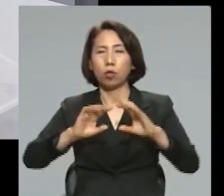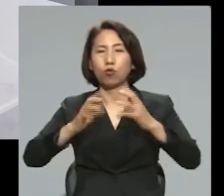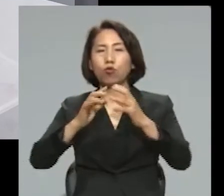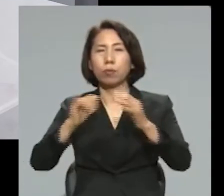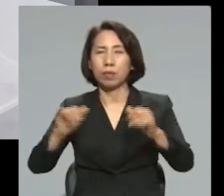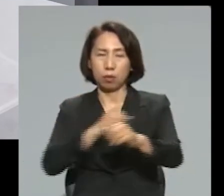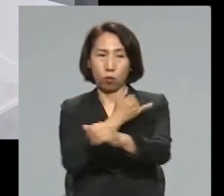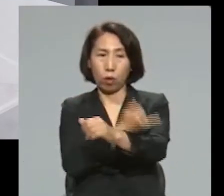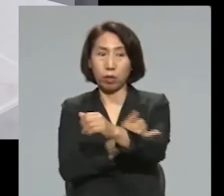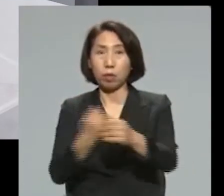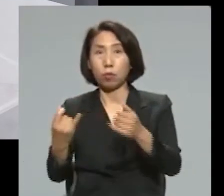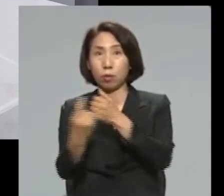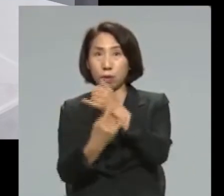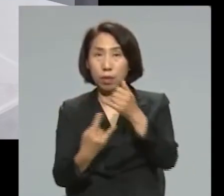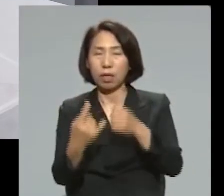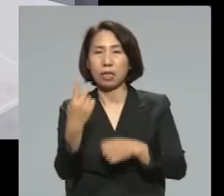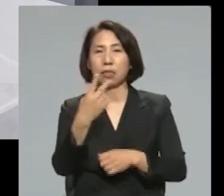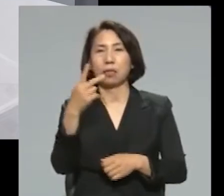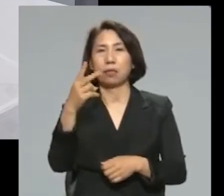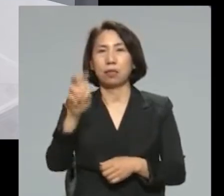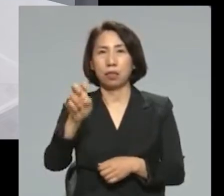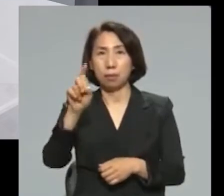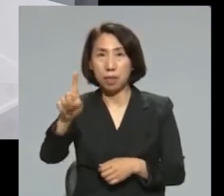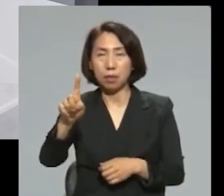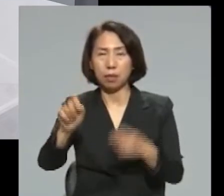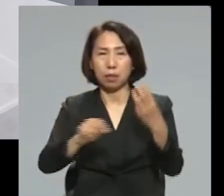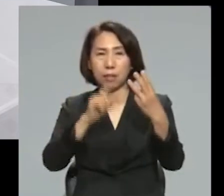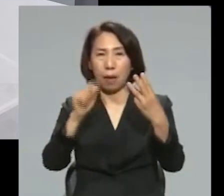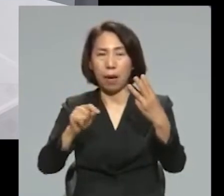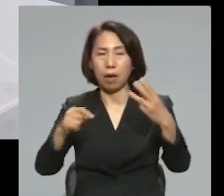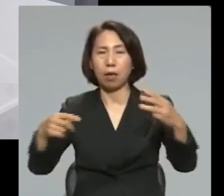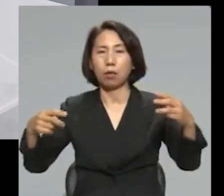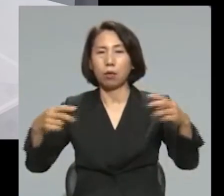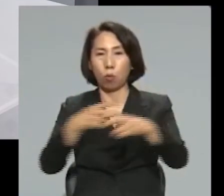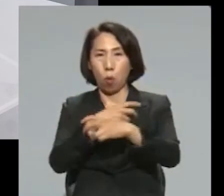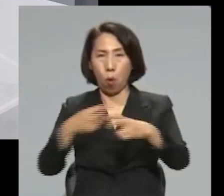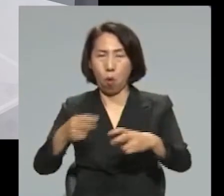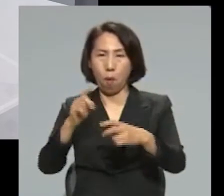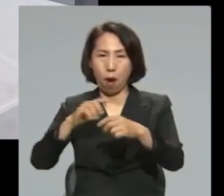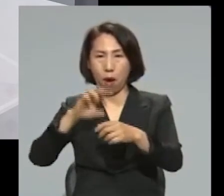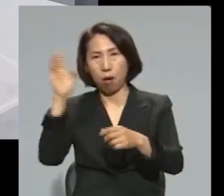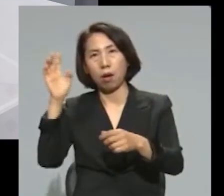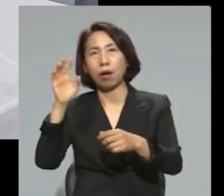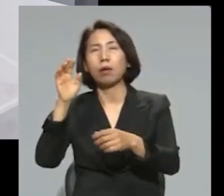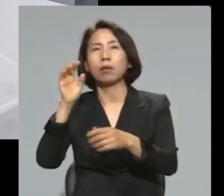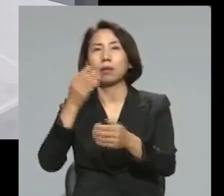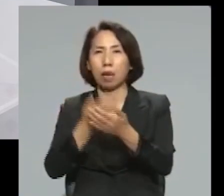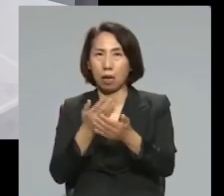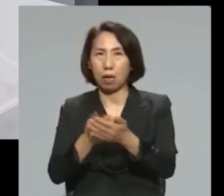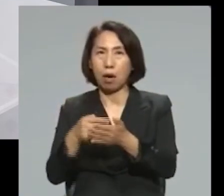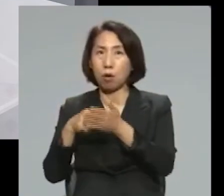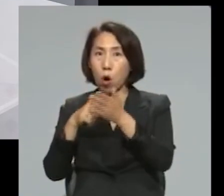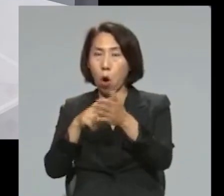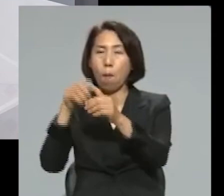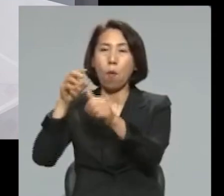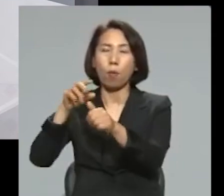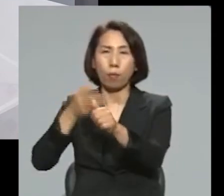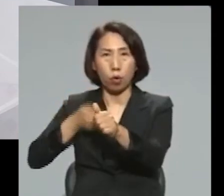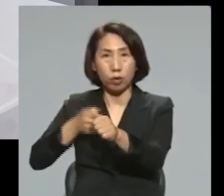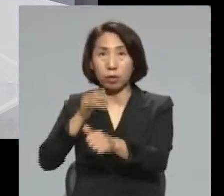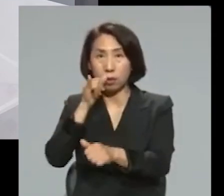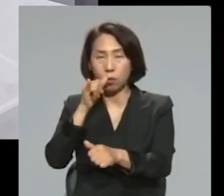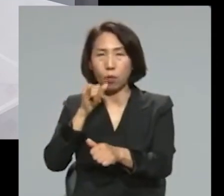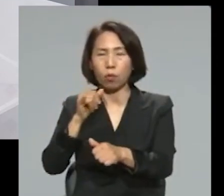국민권익위원회에서 2021년 3월 우럭교를 통행토록 권고를 했으며 국토부에서는 달성군과 협의가